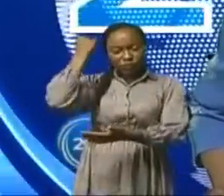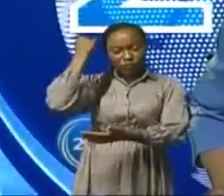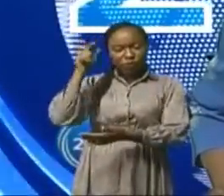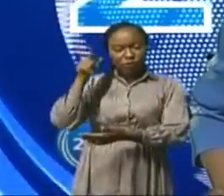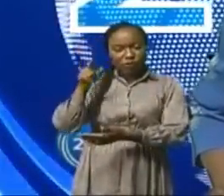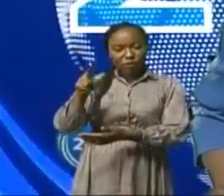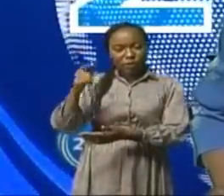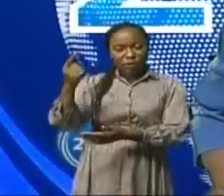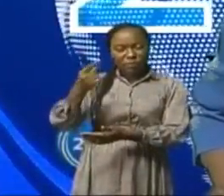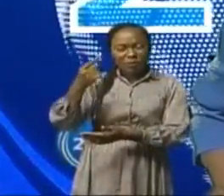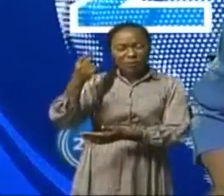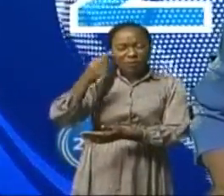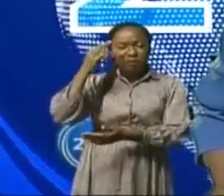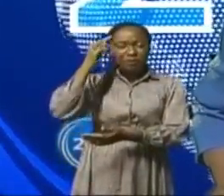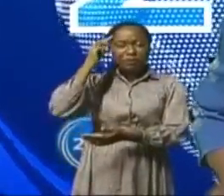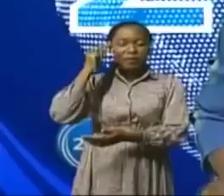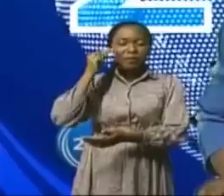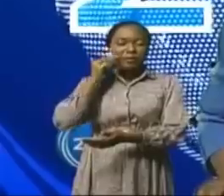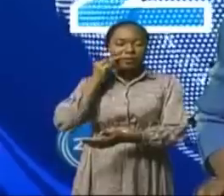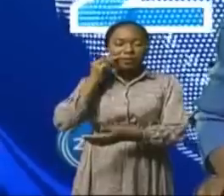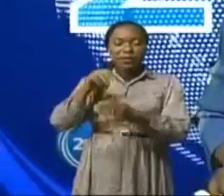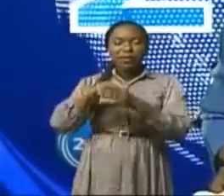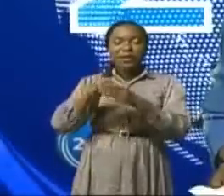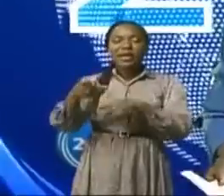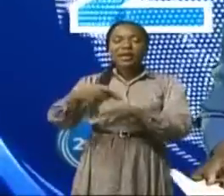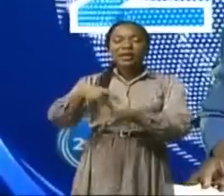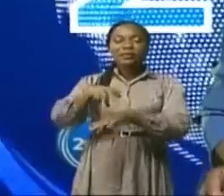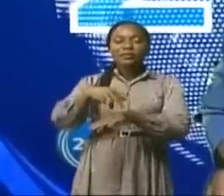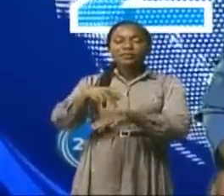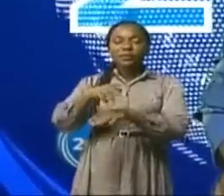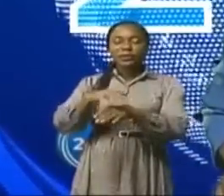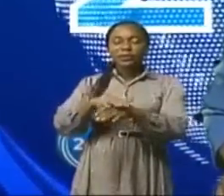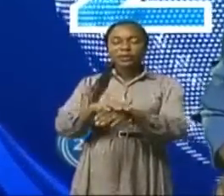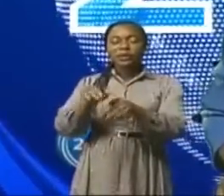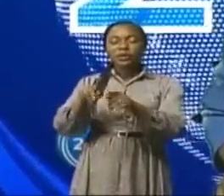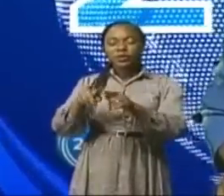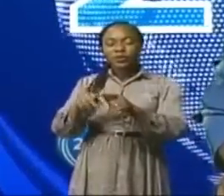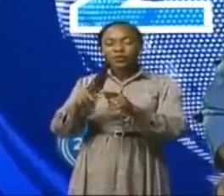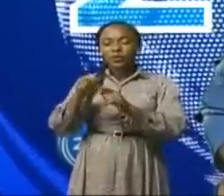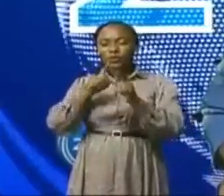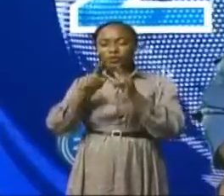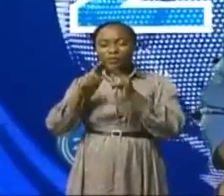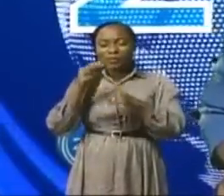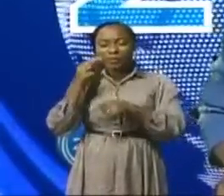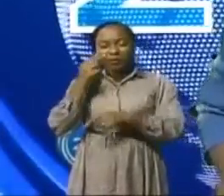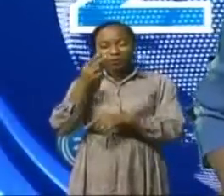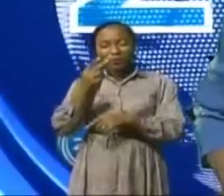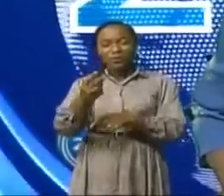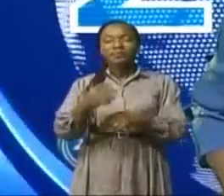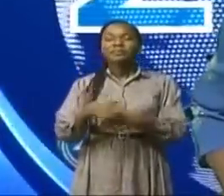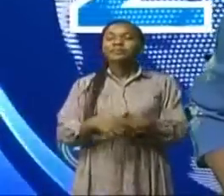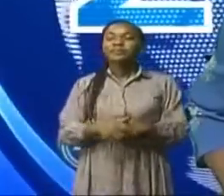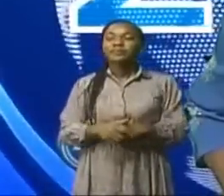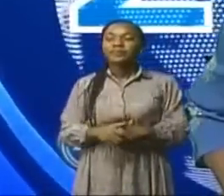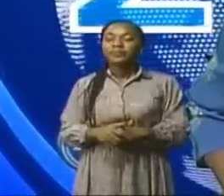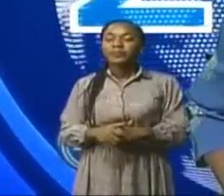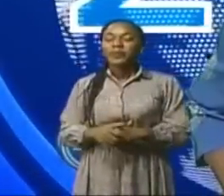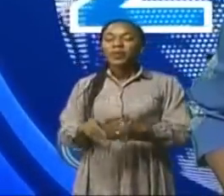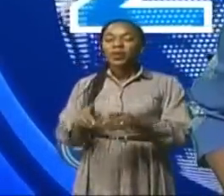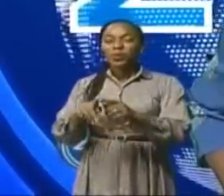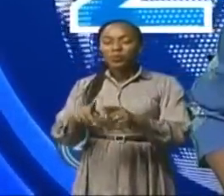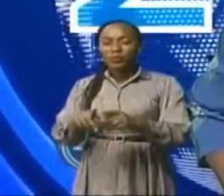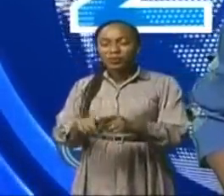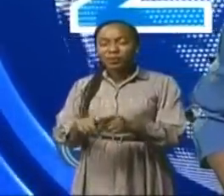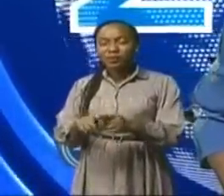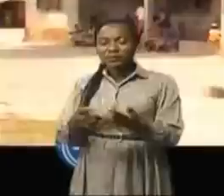le tout premier Premier ministre dans la province du Sankuru. Un reportage de Patrick Michel Moukouy, notre envoyé spécial, et